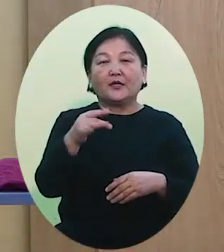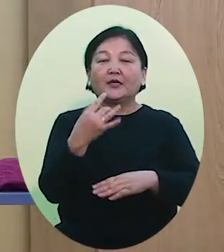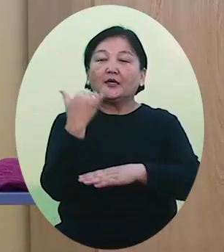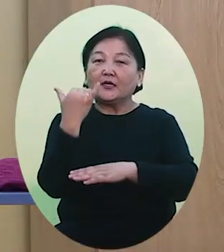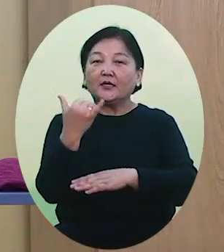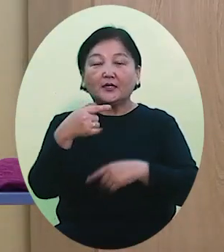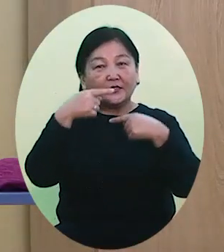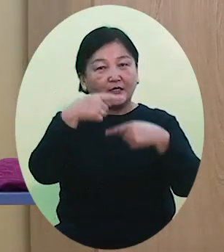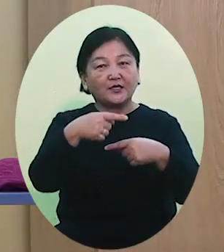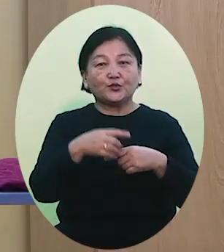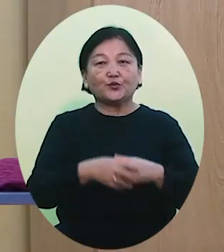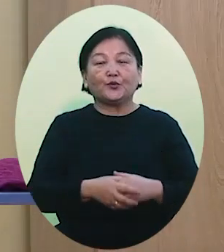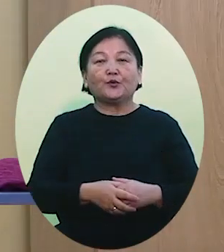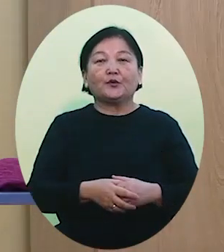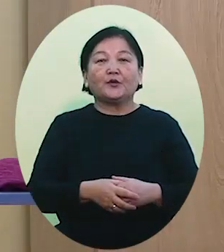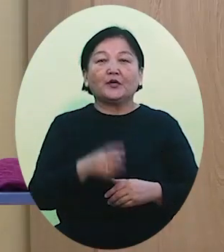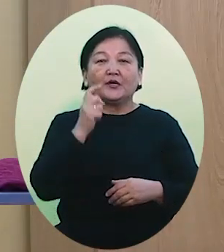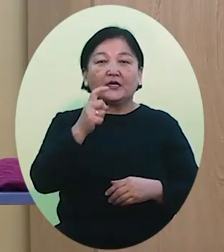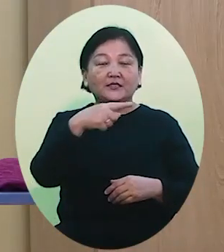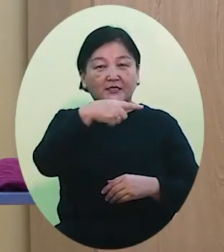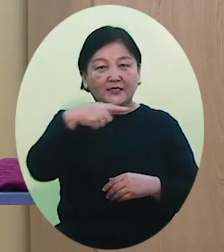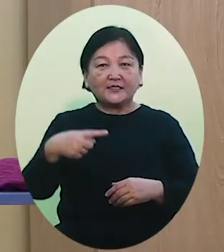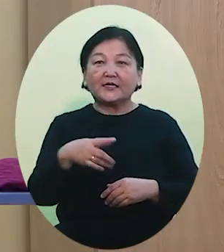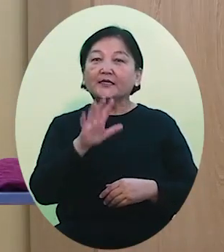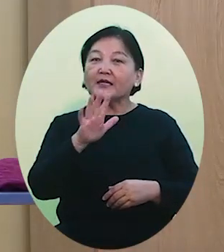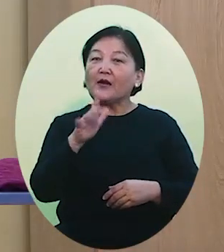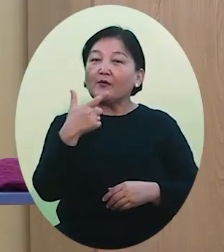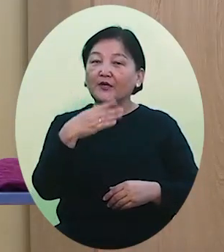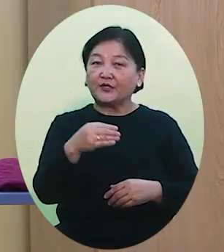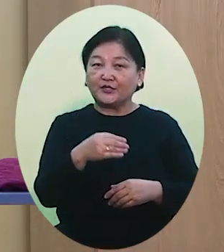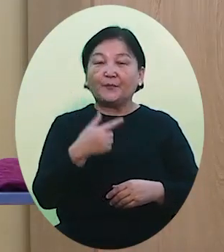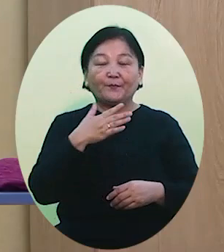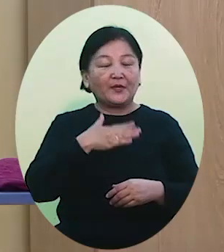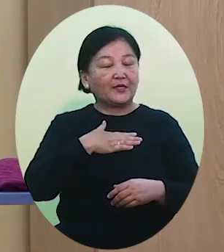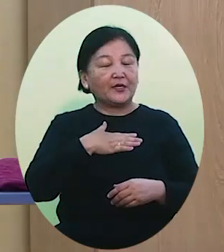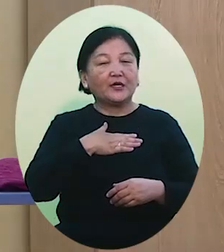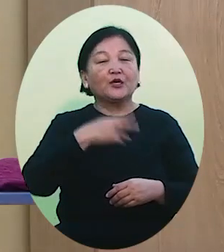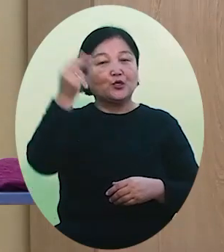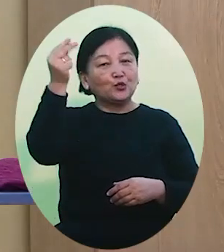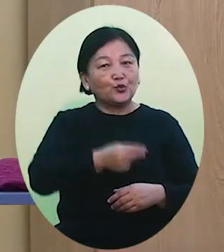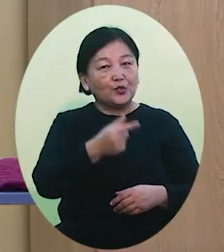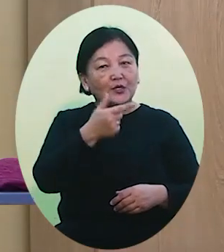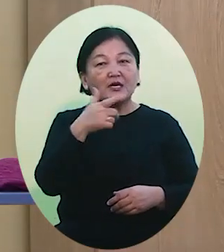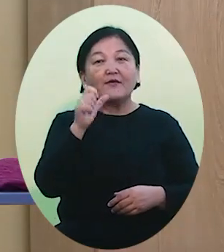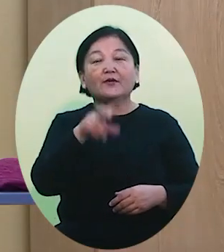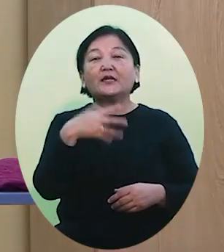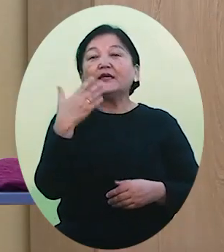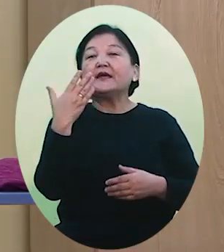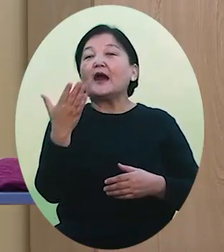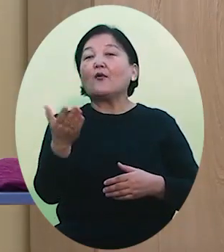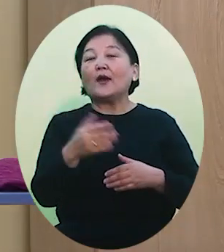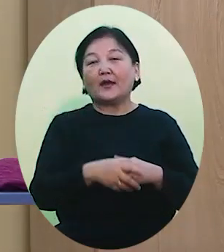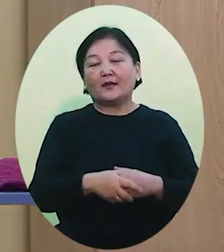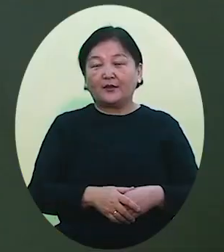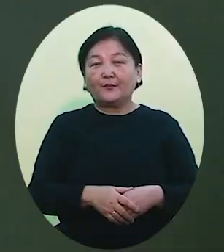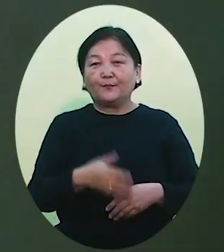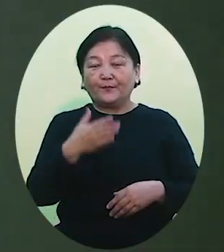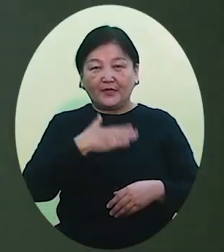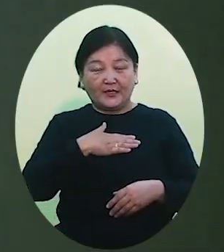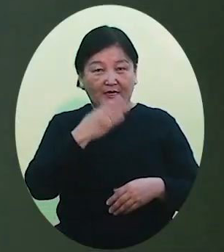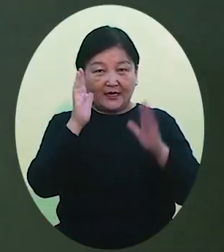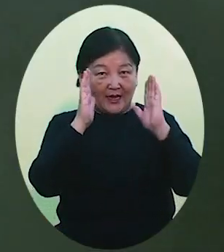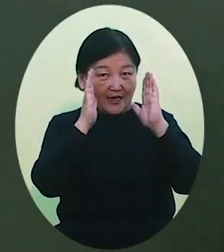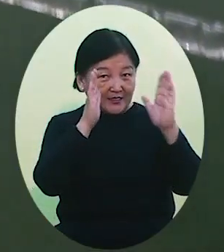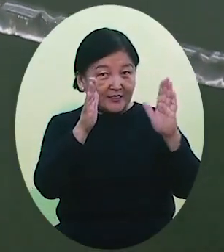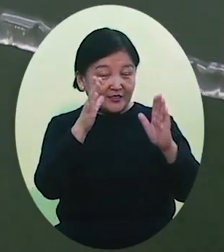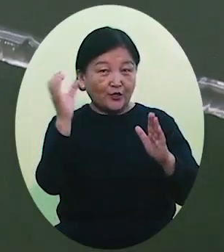дэр y тэнцүү x-с хасхан 5 гэсэн функцийн графикийг зур гэвэл энэ хаан зурагдах бол. За